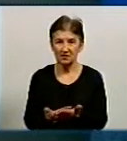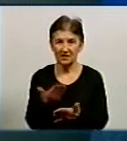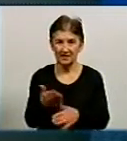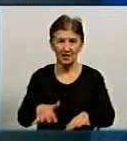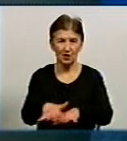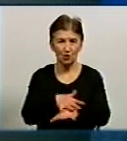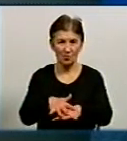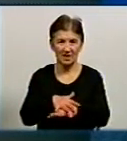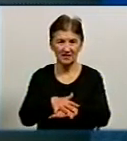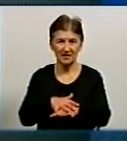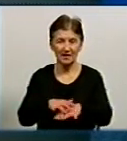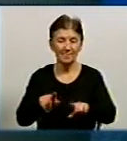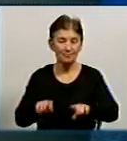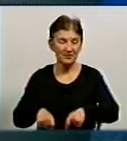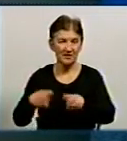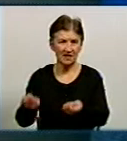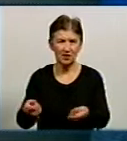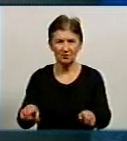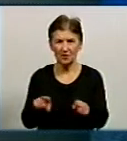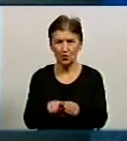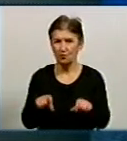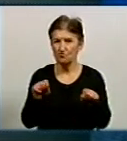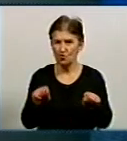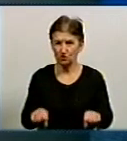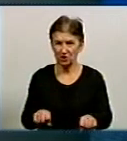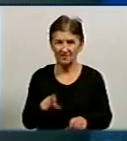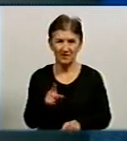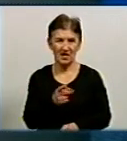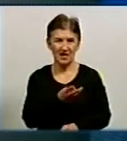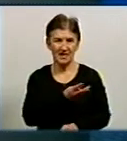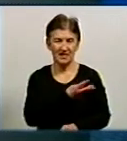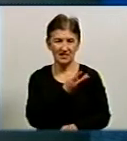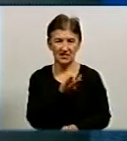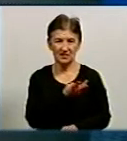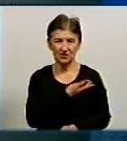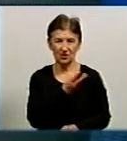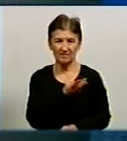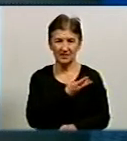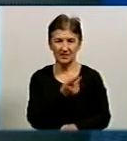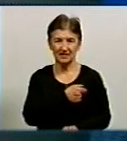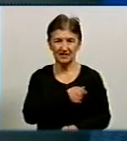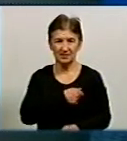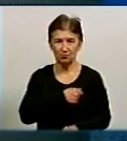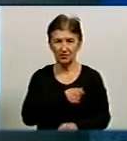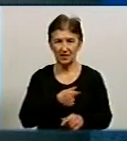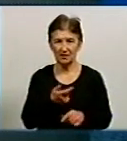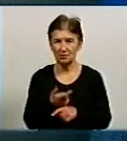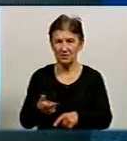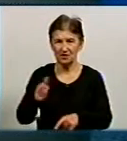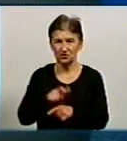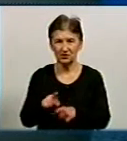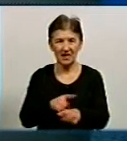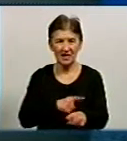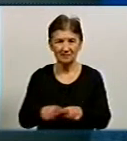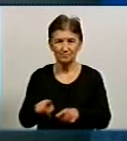ми надаємо отаку можливість. Це була ініціатива, до речі, певних депутатів від більшості, і дуже швидко